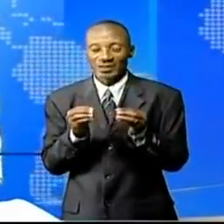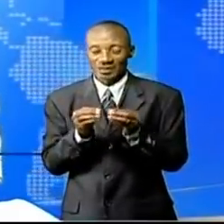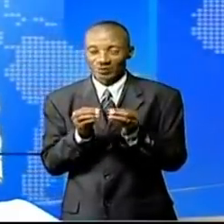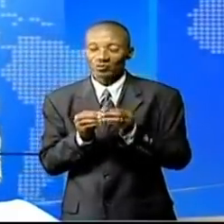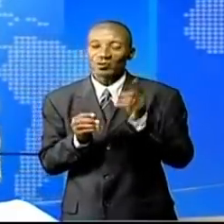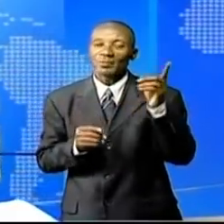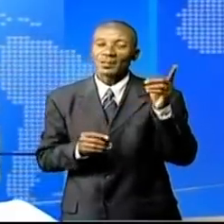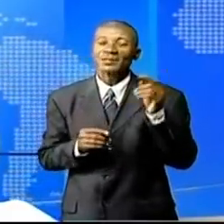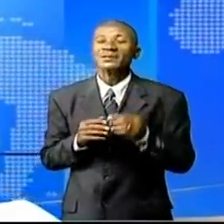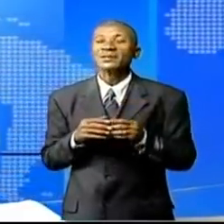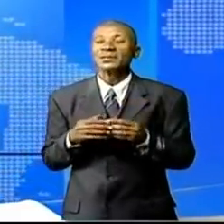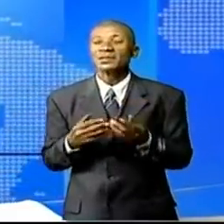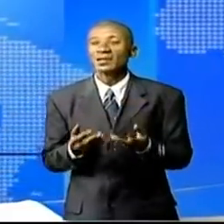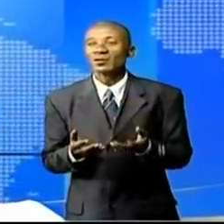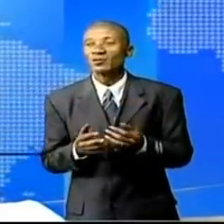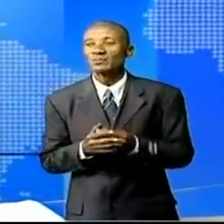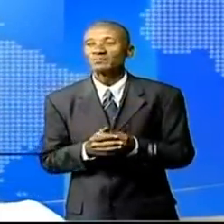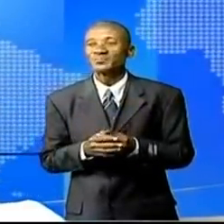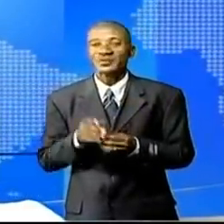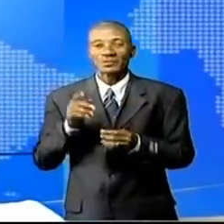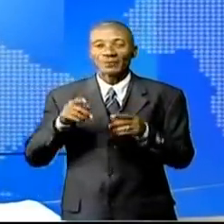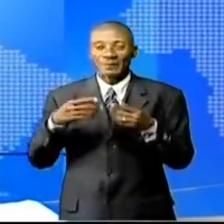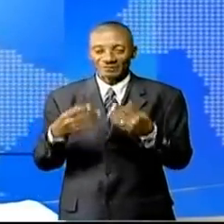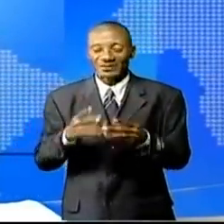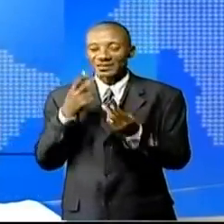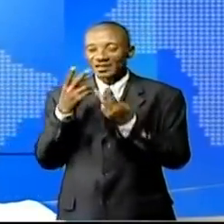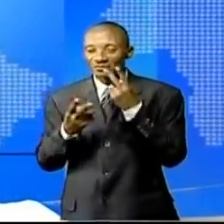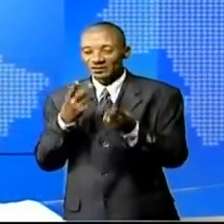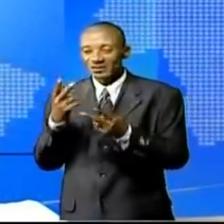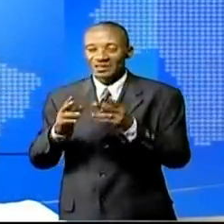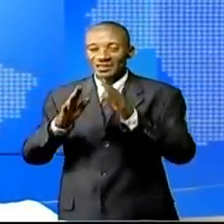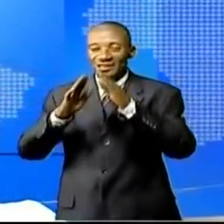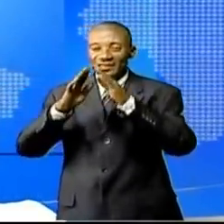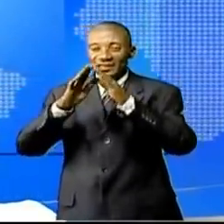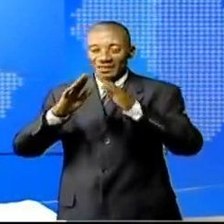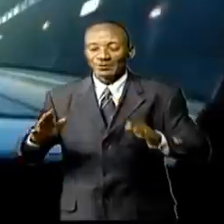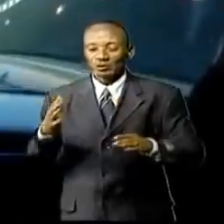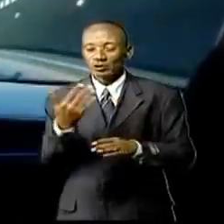deux personnalités ont animé conjointement un point de presse. Giscard Kousséma.